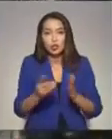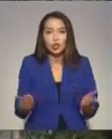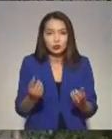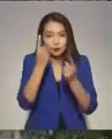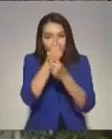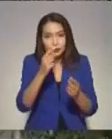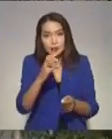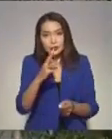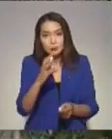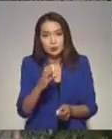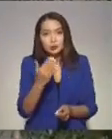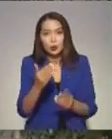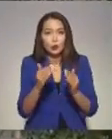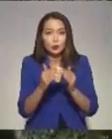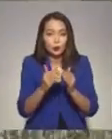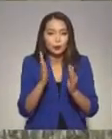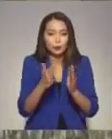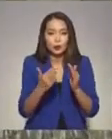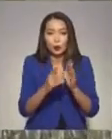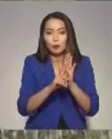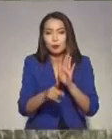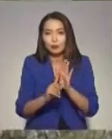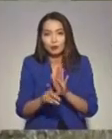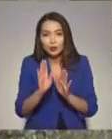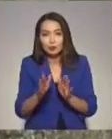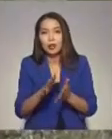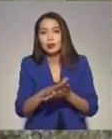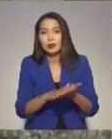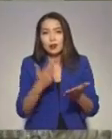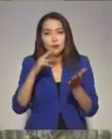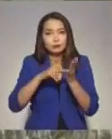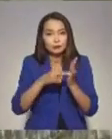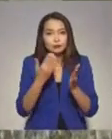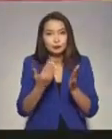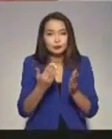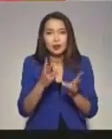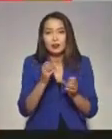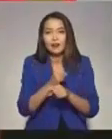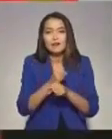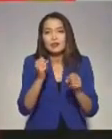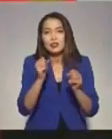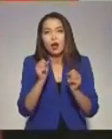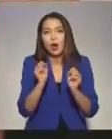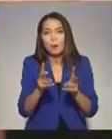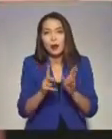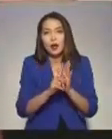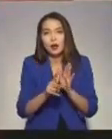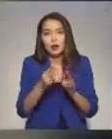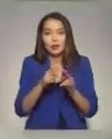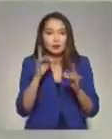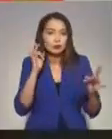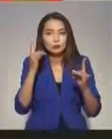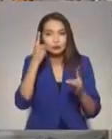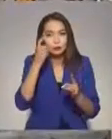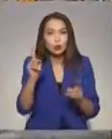что по их дому прилетит ракетный удар. Далее по намеченному зданию выпустят невзрывоопасную ракету. Это создает шум и даст сигнал о том,